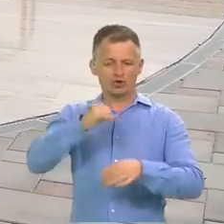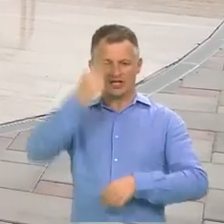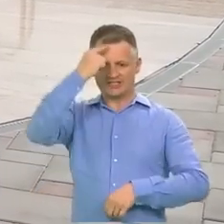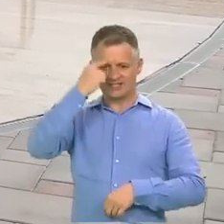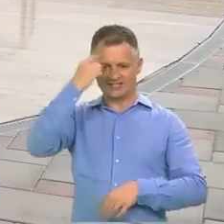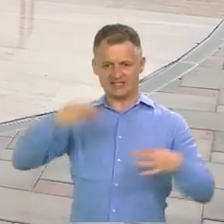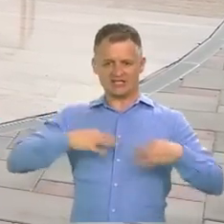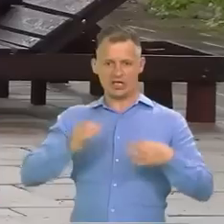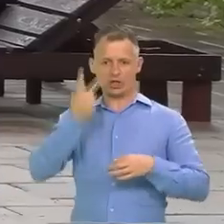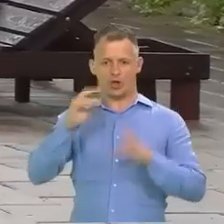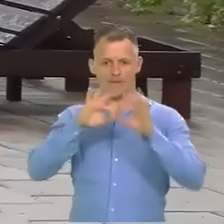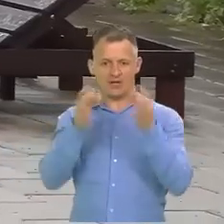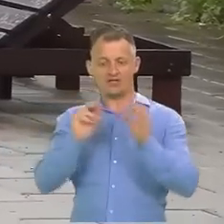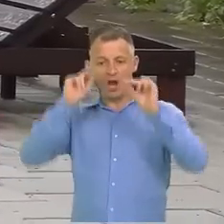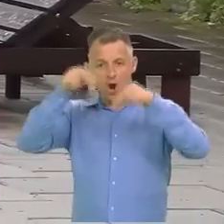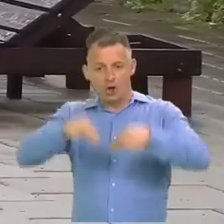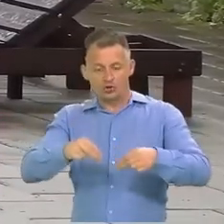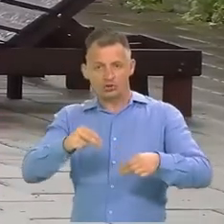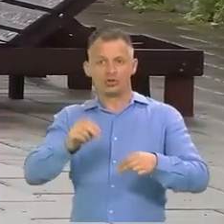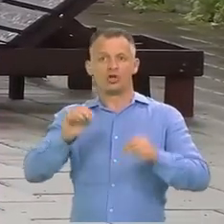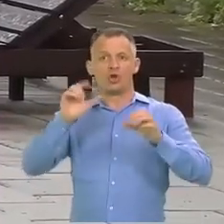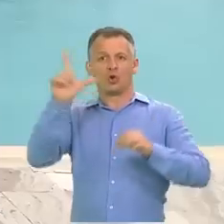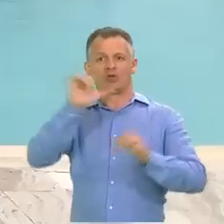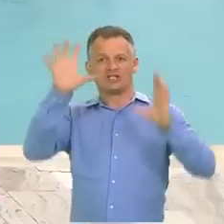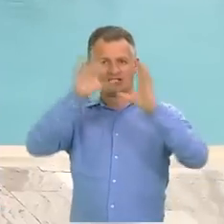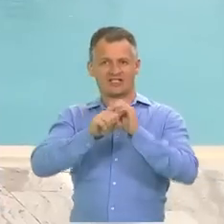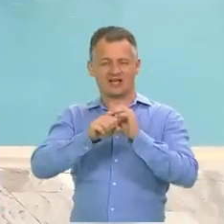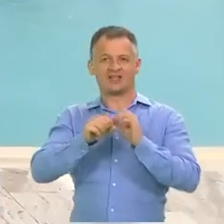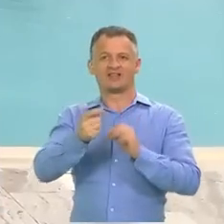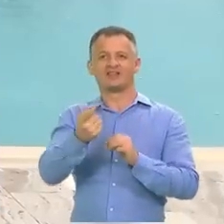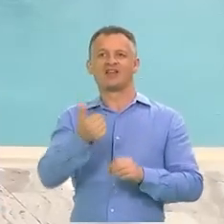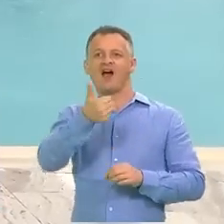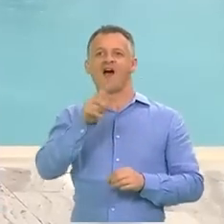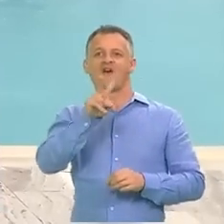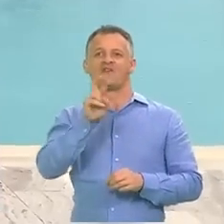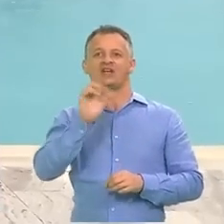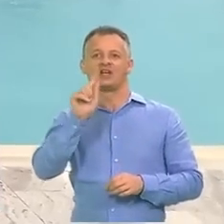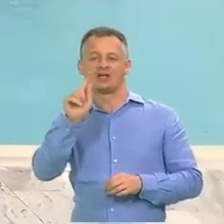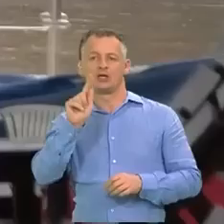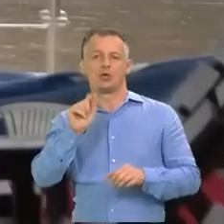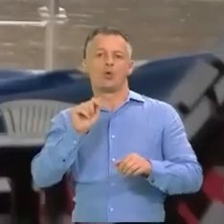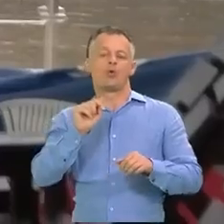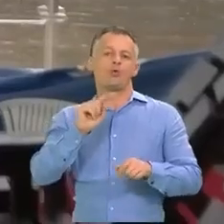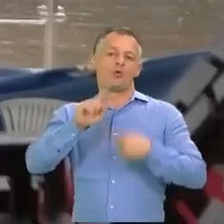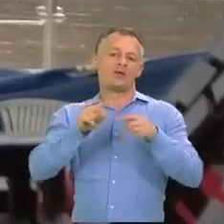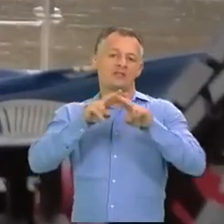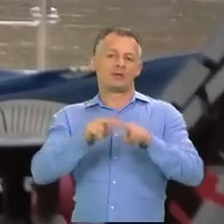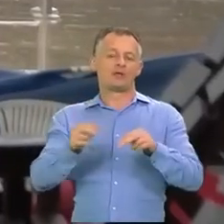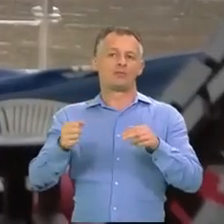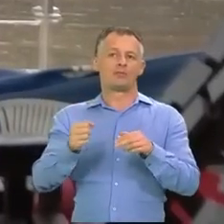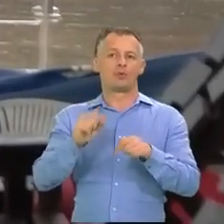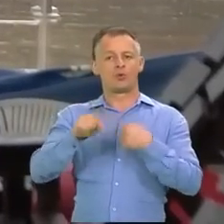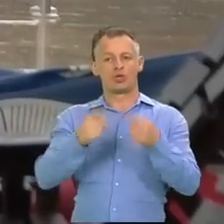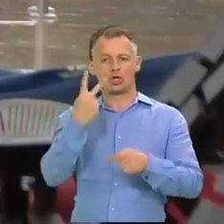medical și doi părinți au ajuns luni seara la un resort turistic din Avrig, unde urmau să rămână până la sfârșitul săptămânii. Primele două zile s-au distrat